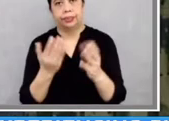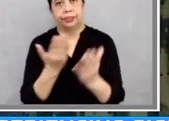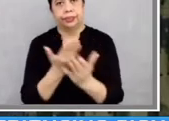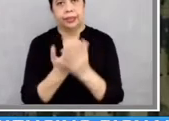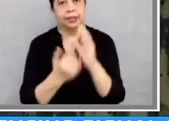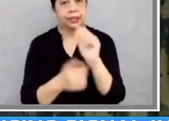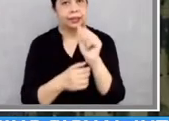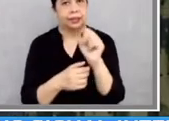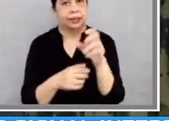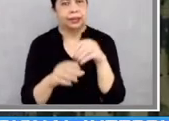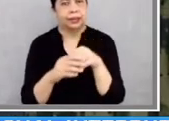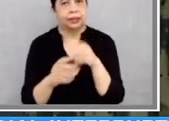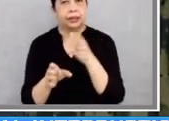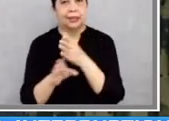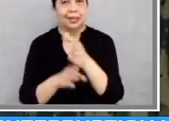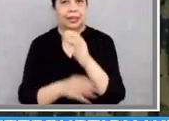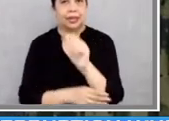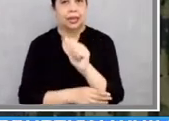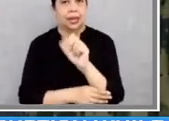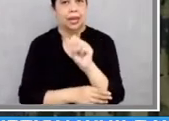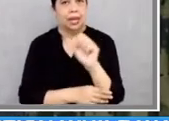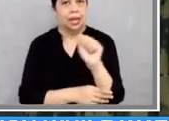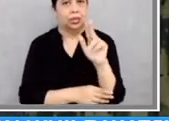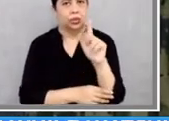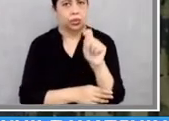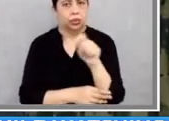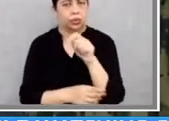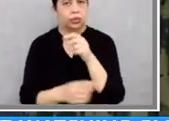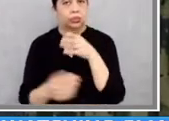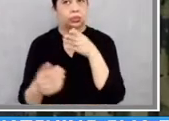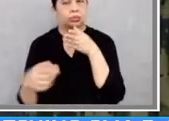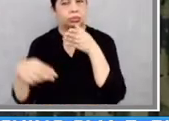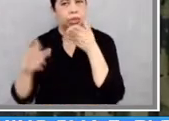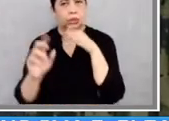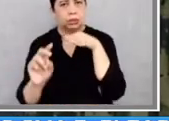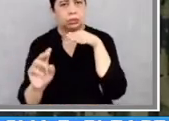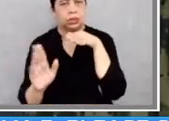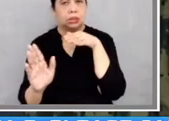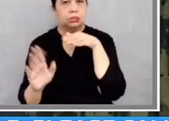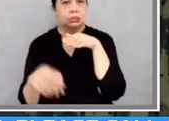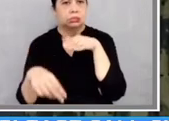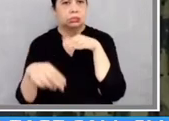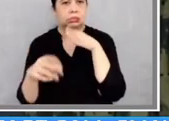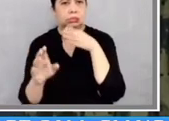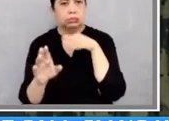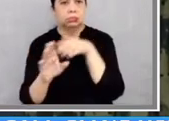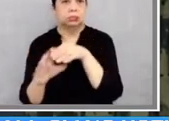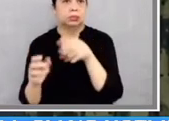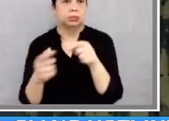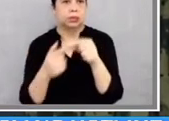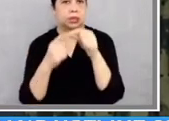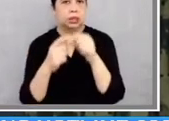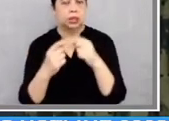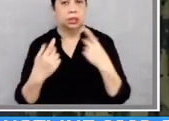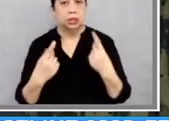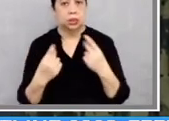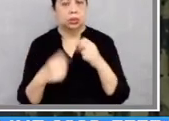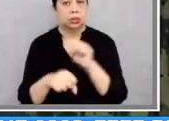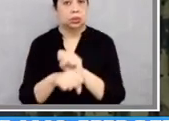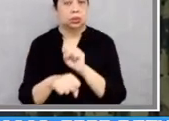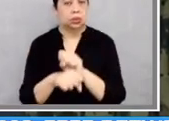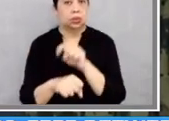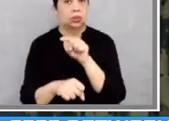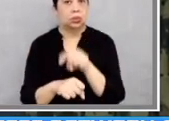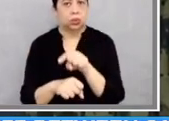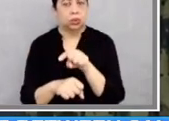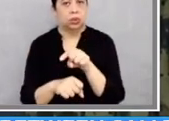sa direct assault, lalo na pagka ako especially nagpe-perform siya ng